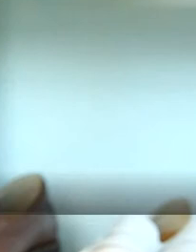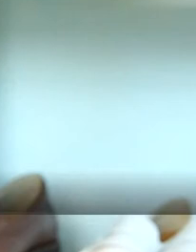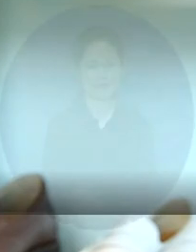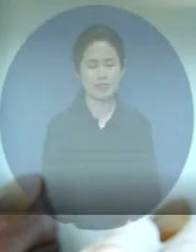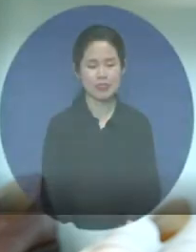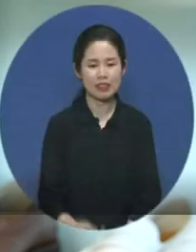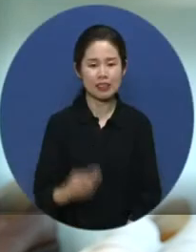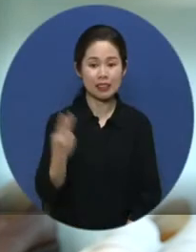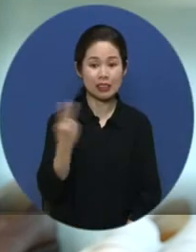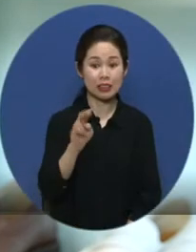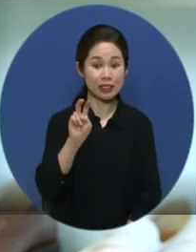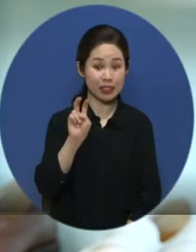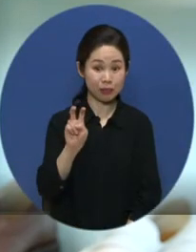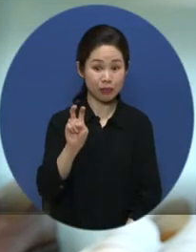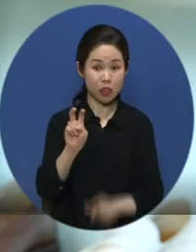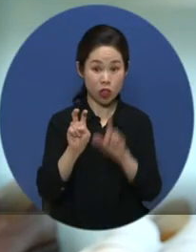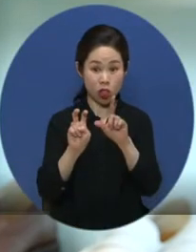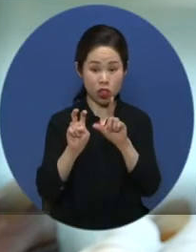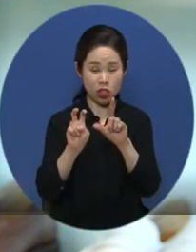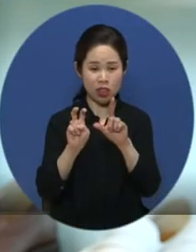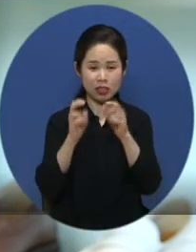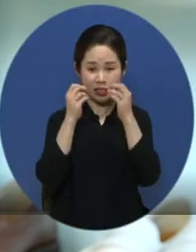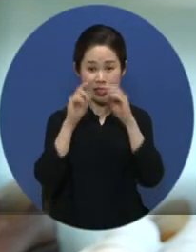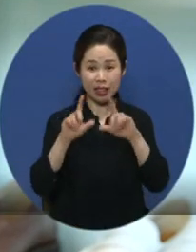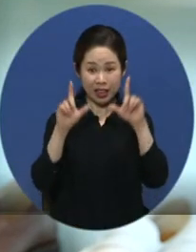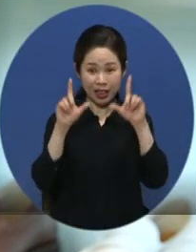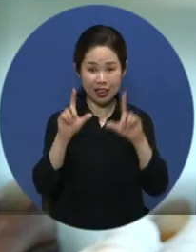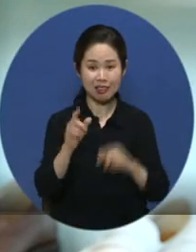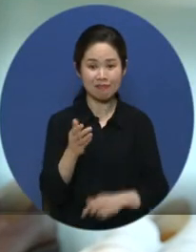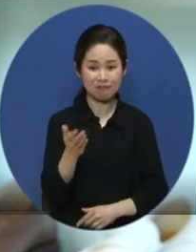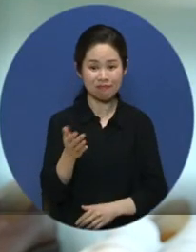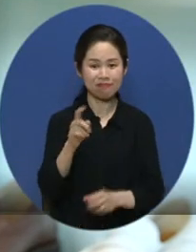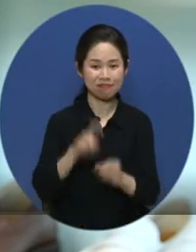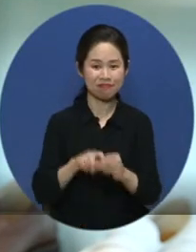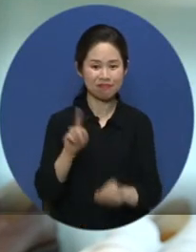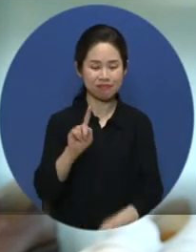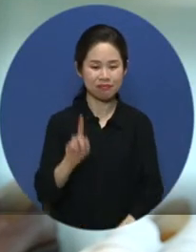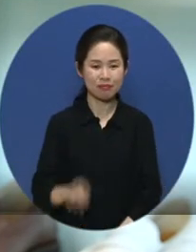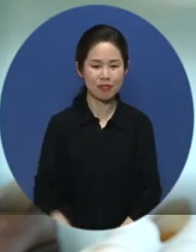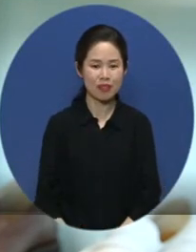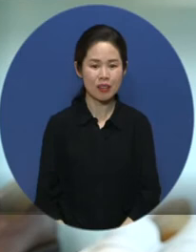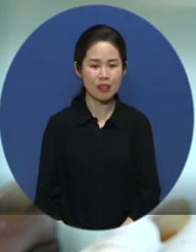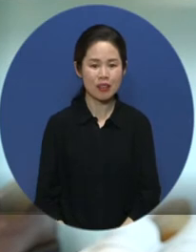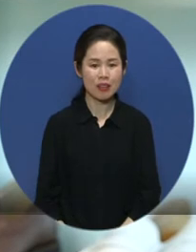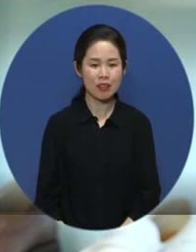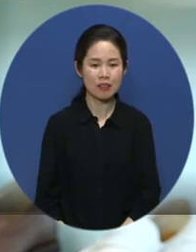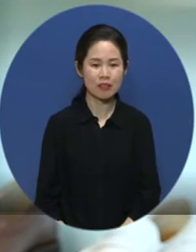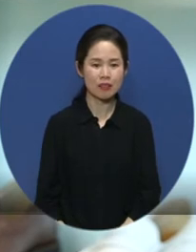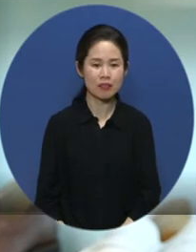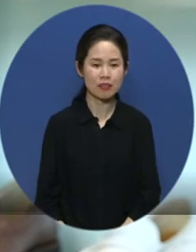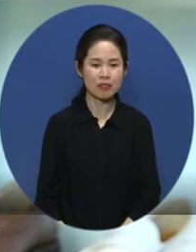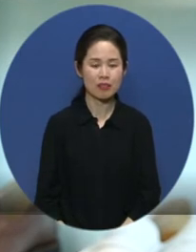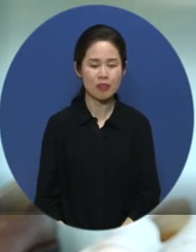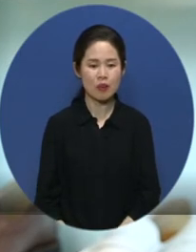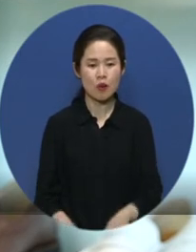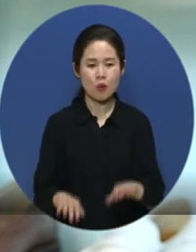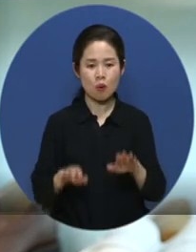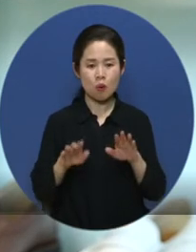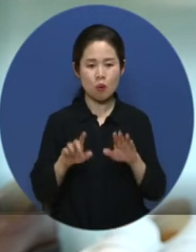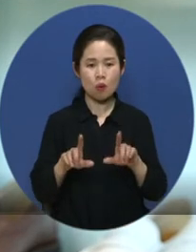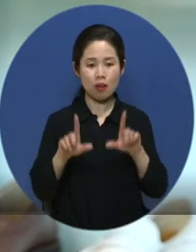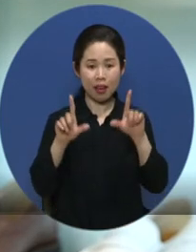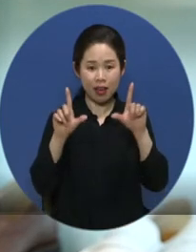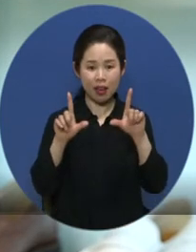2020년 새해 아지오 목표는 어떤 게 있을까요? 올해는 이제 손익분기점을 정한 그